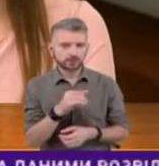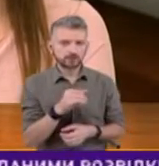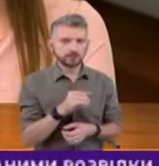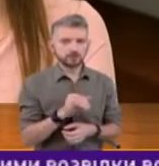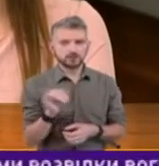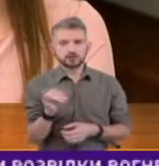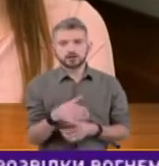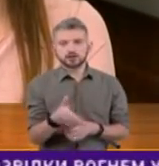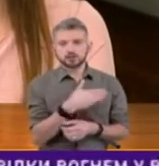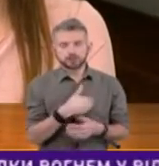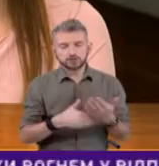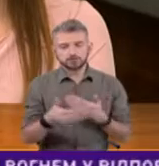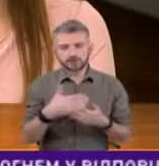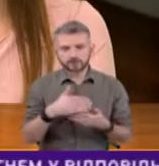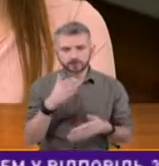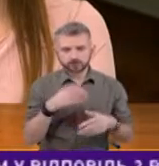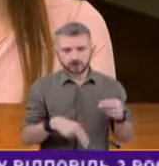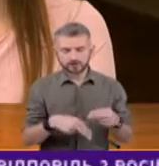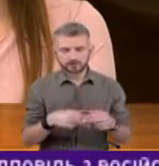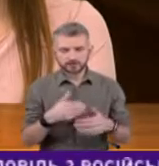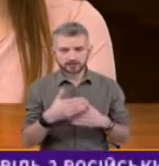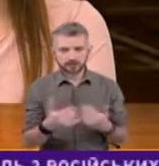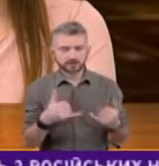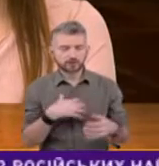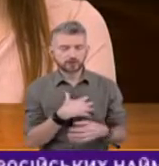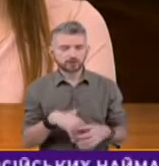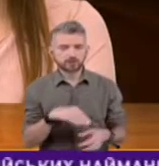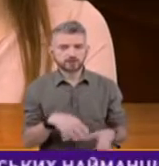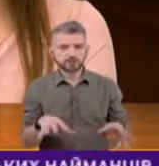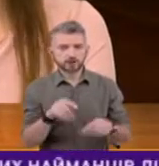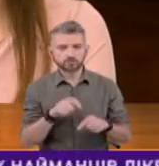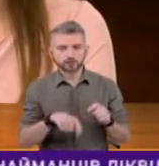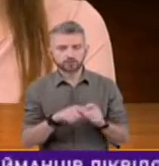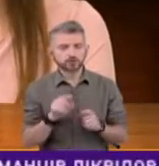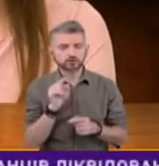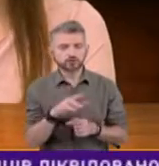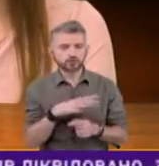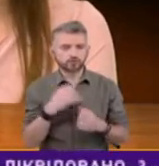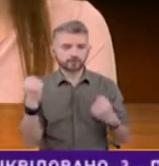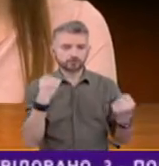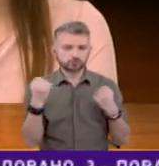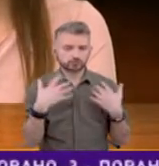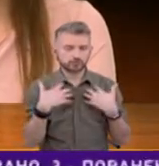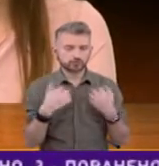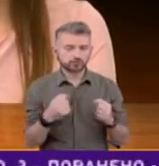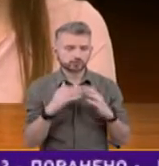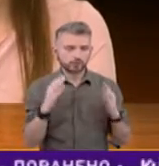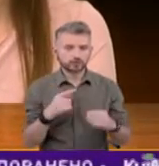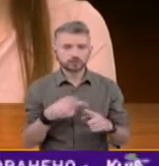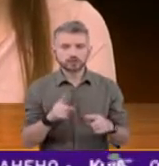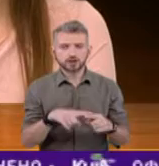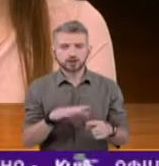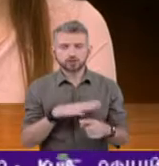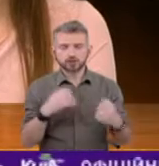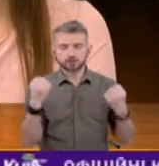ми на завершальній стадії. Тепер нам важливо всім разом проконтролювати, щоб цей ФОК був справжнім фізкультурно-оздоровчим комплексом, щоб це була